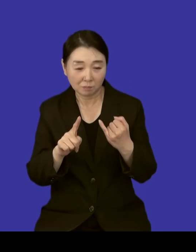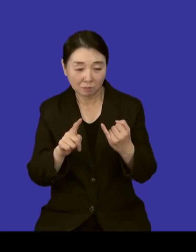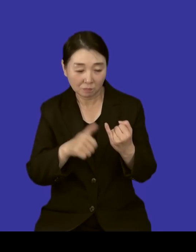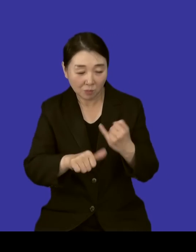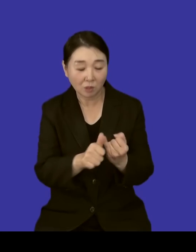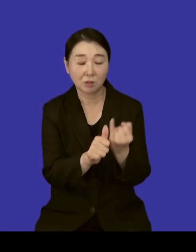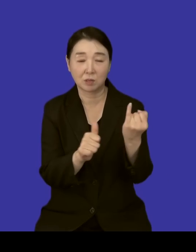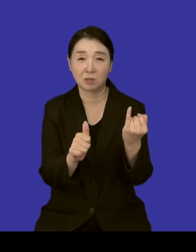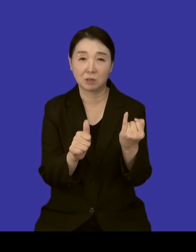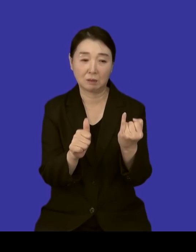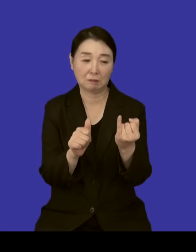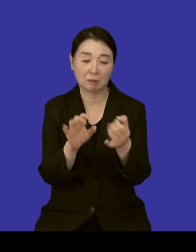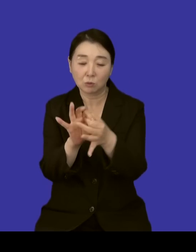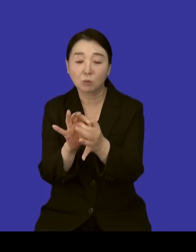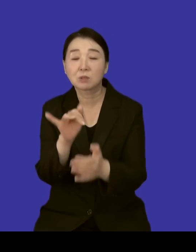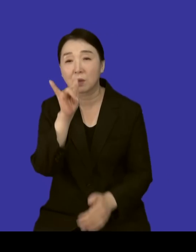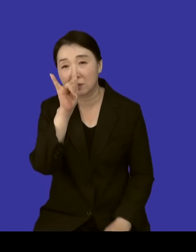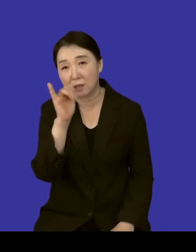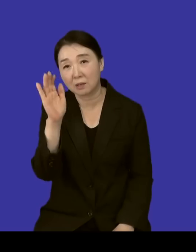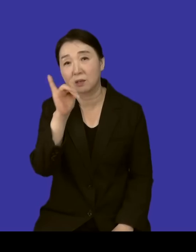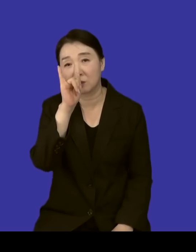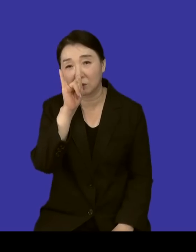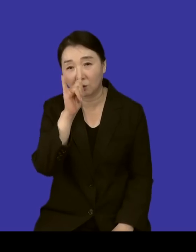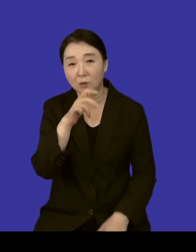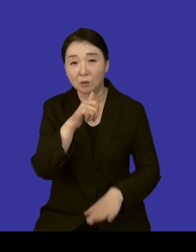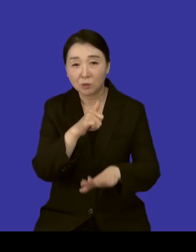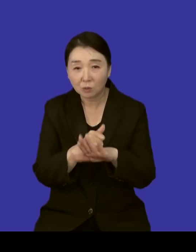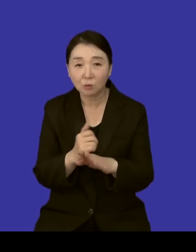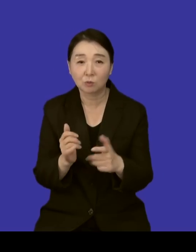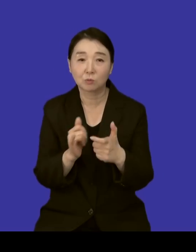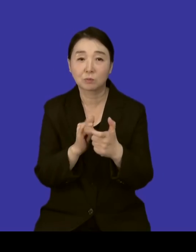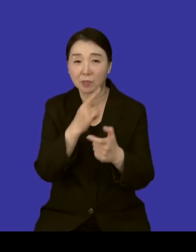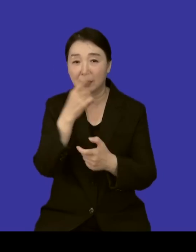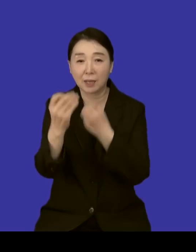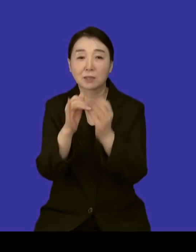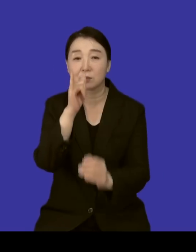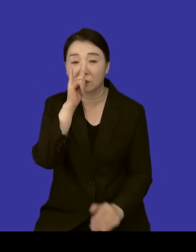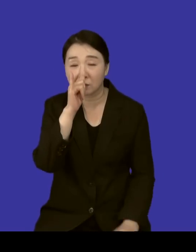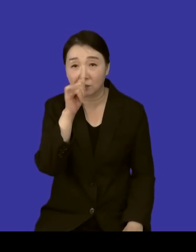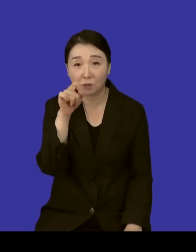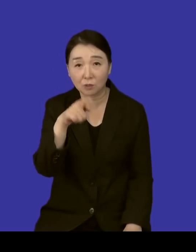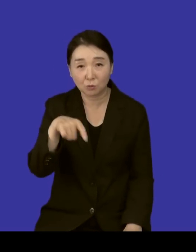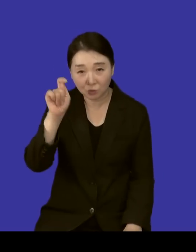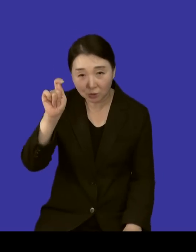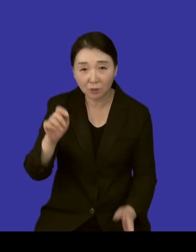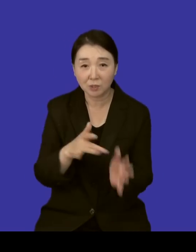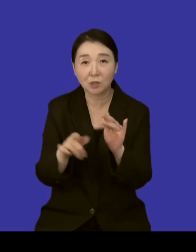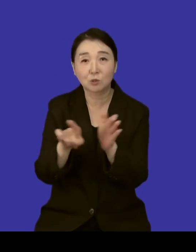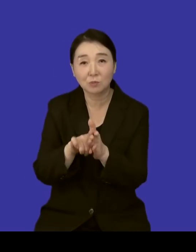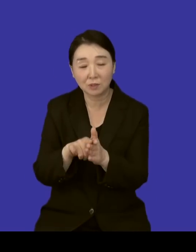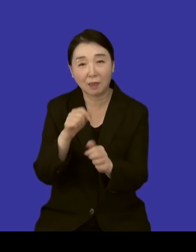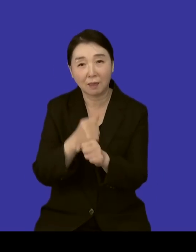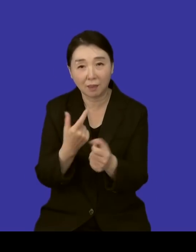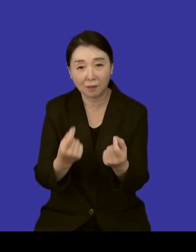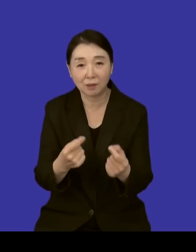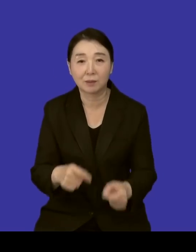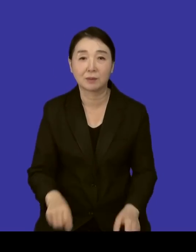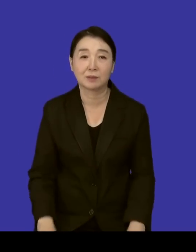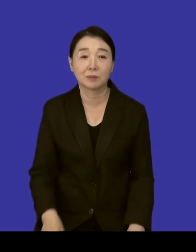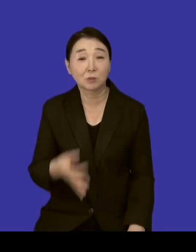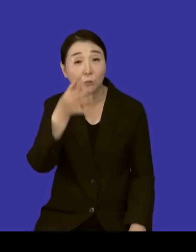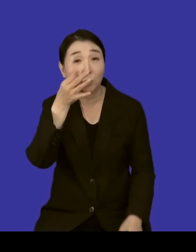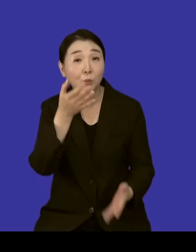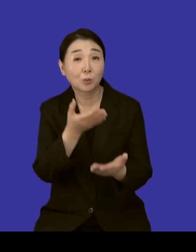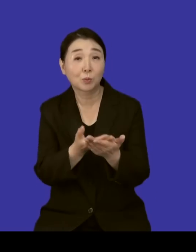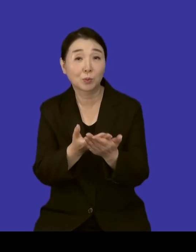예, 그러다 보니까 60명의 간증이 있으니까 이게 큐티 교제가 아니고 예수 믿게 하는 책이에요. 그거 좀 보여주세요. 큐티. 네네네네. 그게 저기